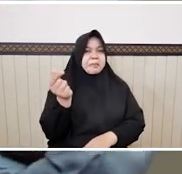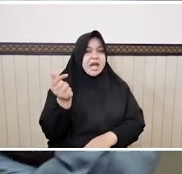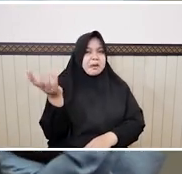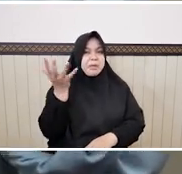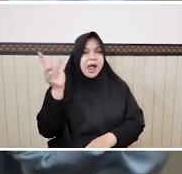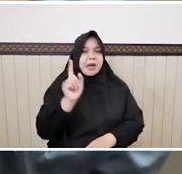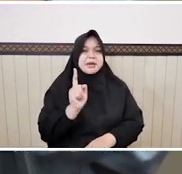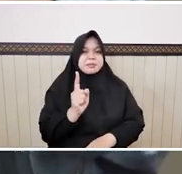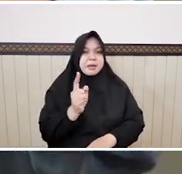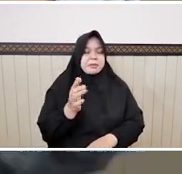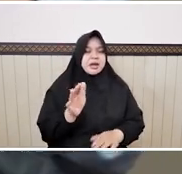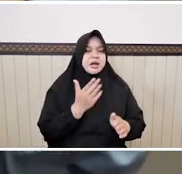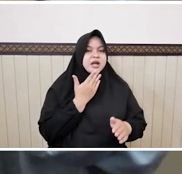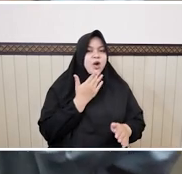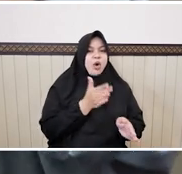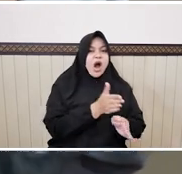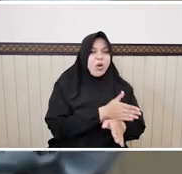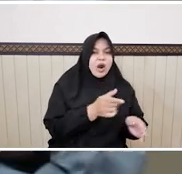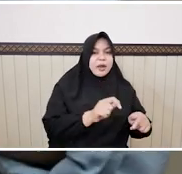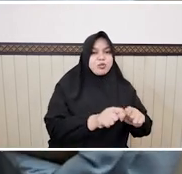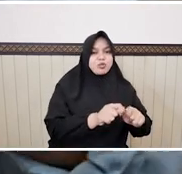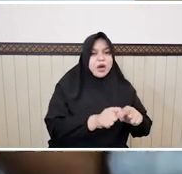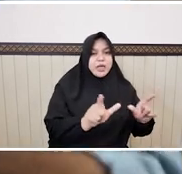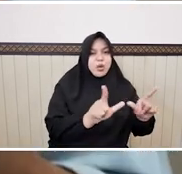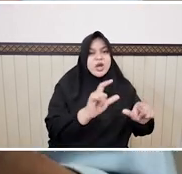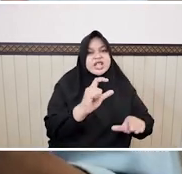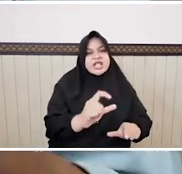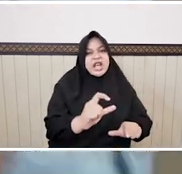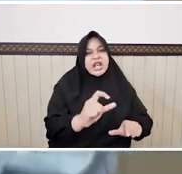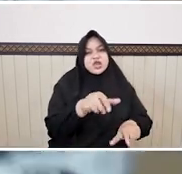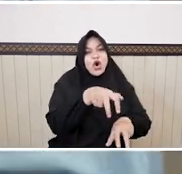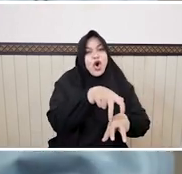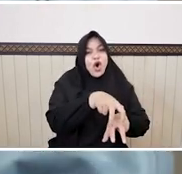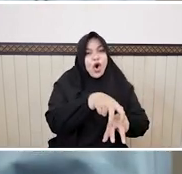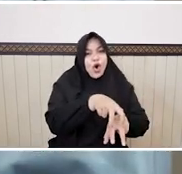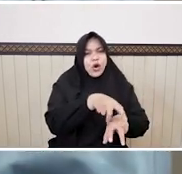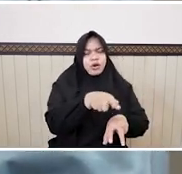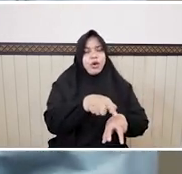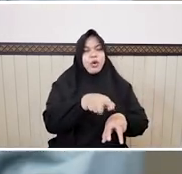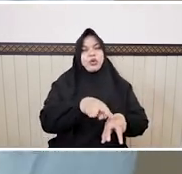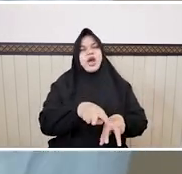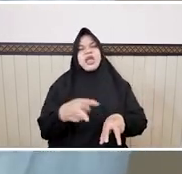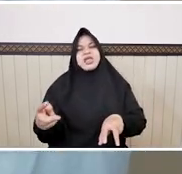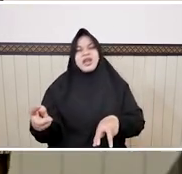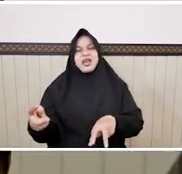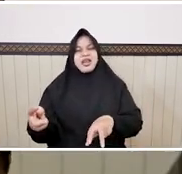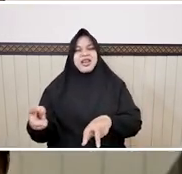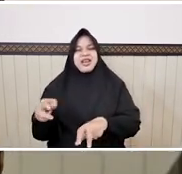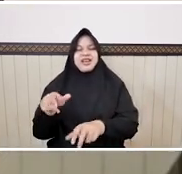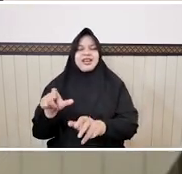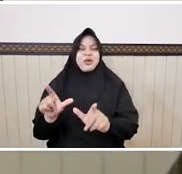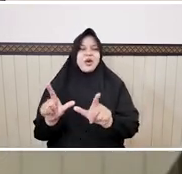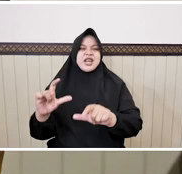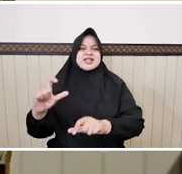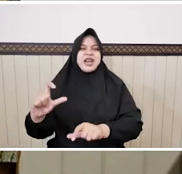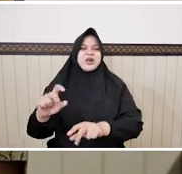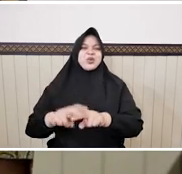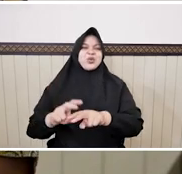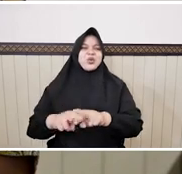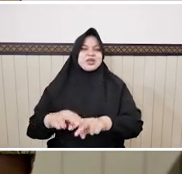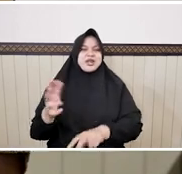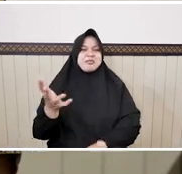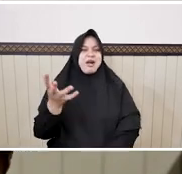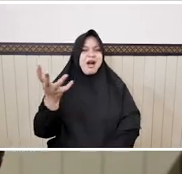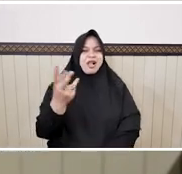dua kali apa namanya perubahan anggaran dan barang terbuang itu yang menjadi masang betulin kira-kira begitu Pak